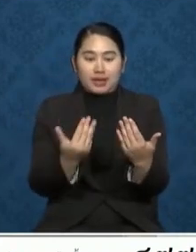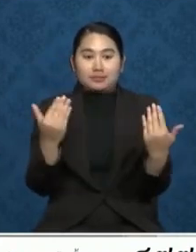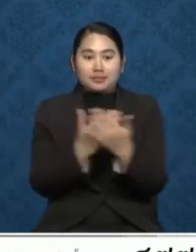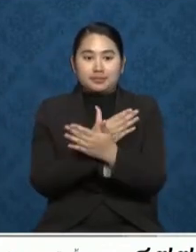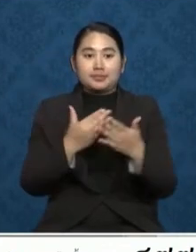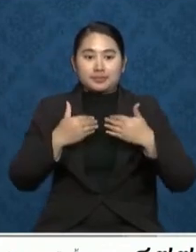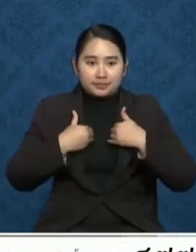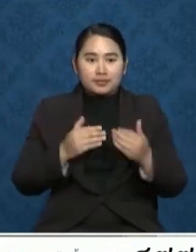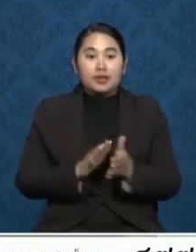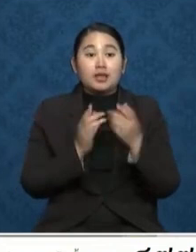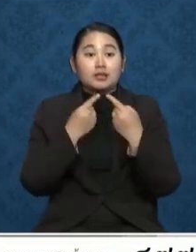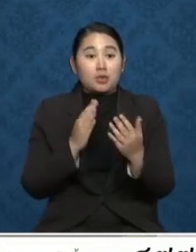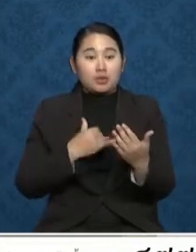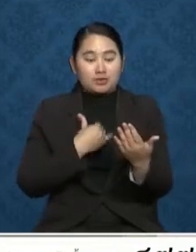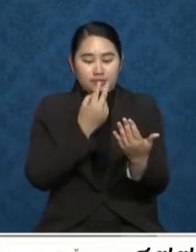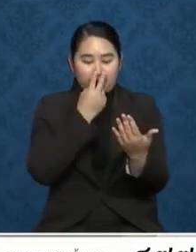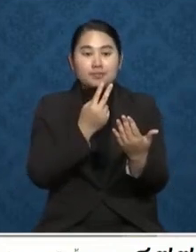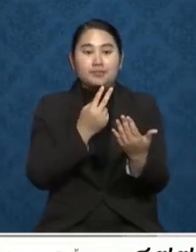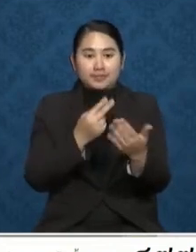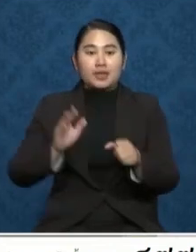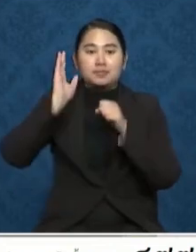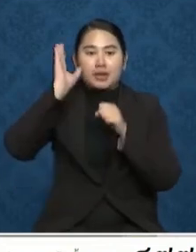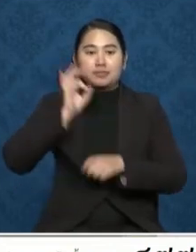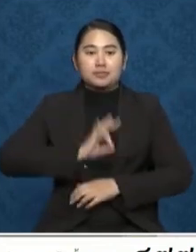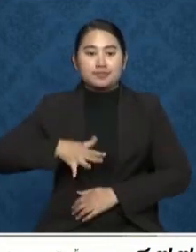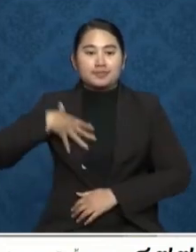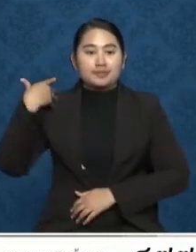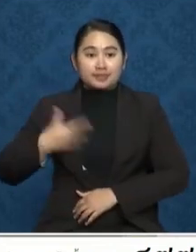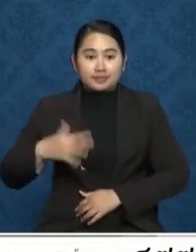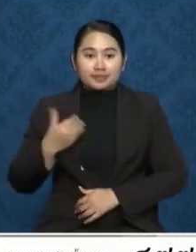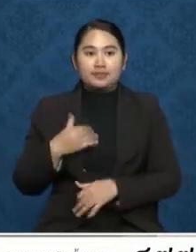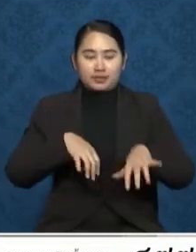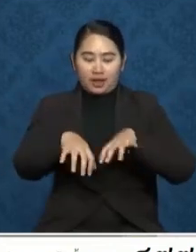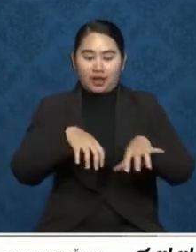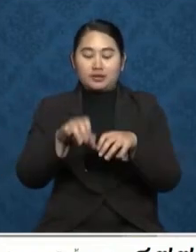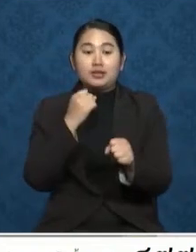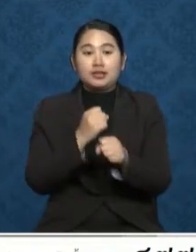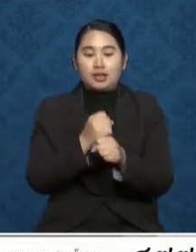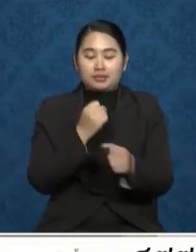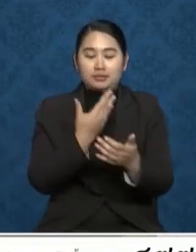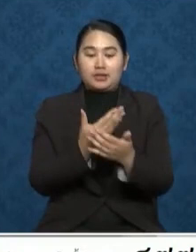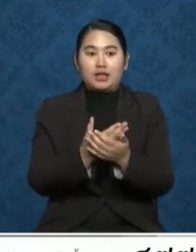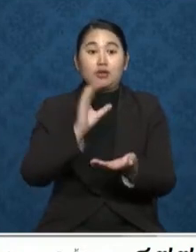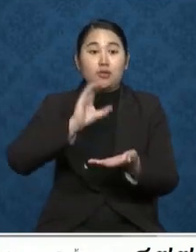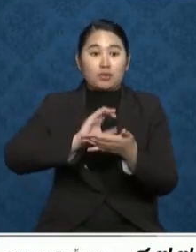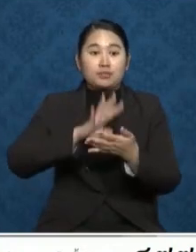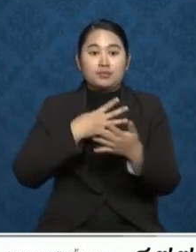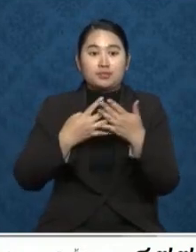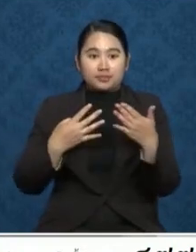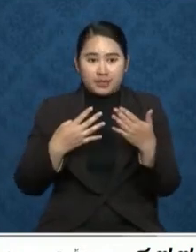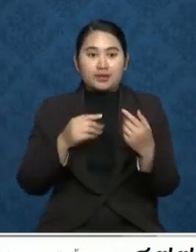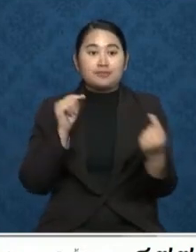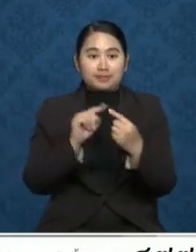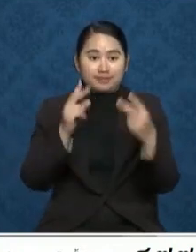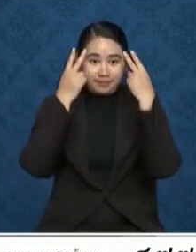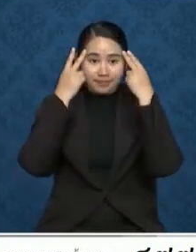ณรายจ่ายตัวนี้แต่วันนี้ผมจะอภิปรายด้วยความผิดหวังกับการจัดทำงบประมาณของรัฐบาลที่นำโดยท่านนายกรัฐมนตรีคุณเศรษฐาท